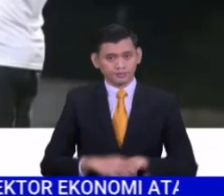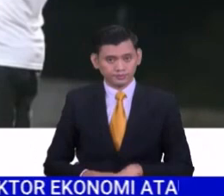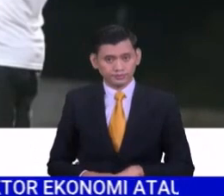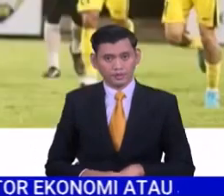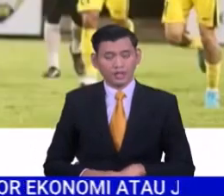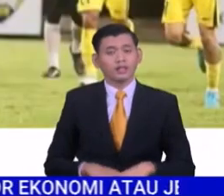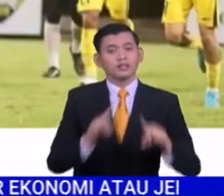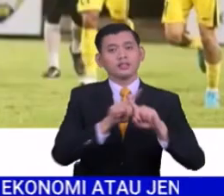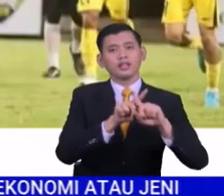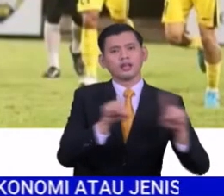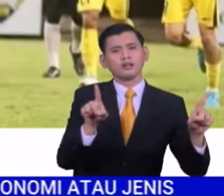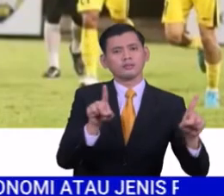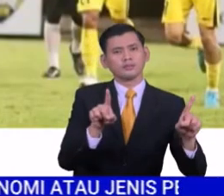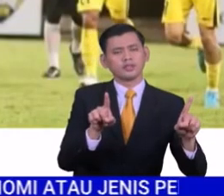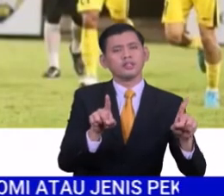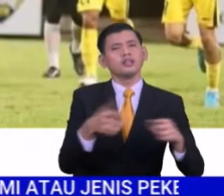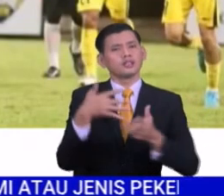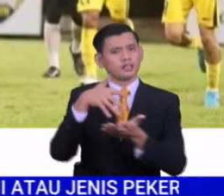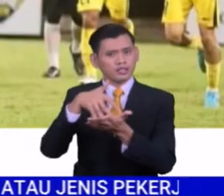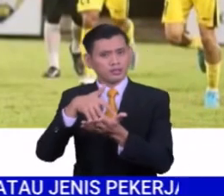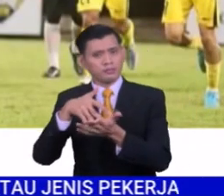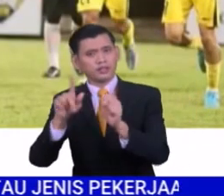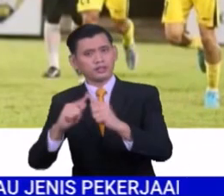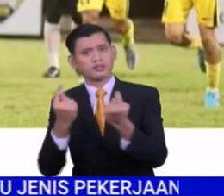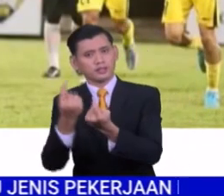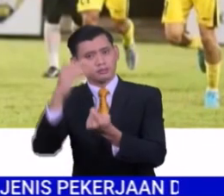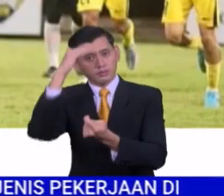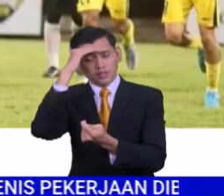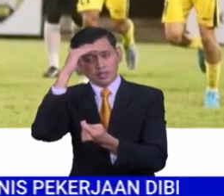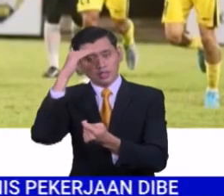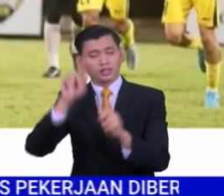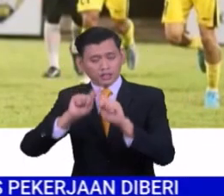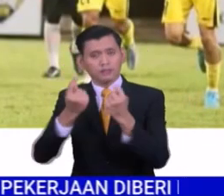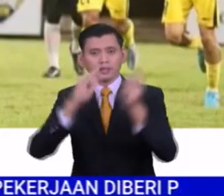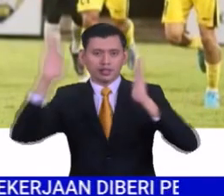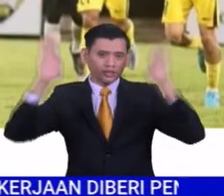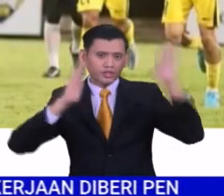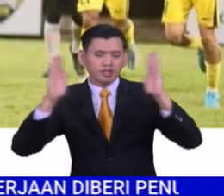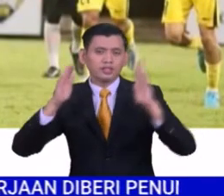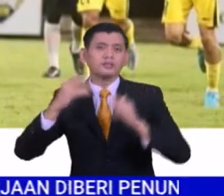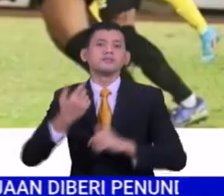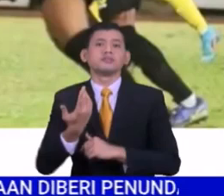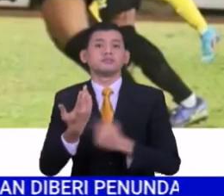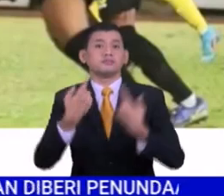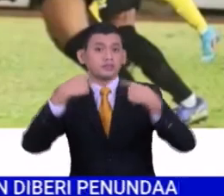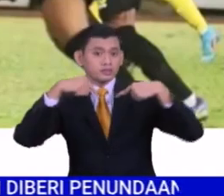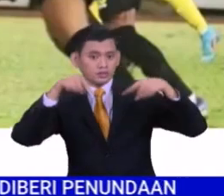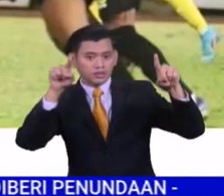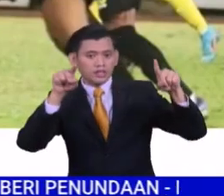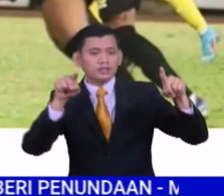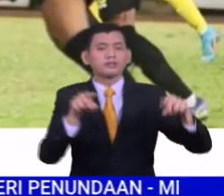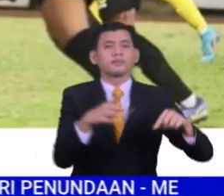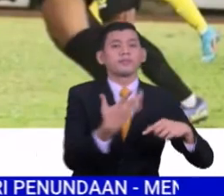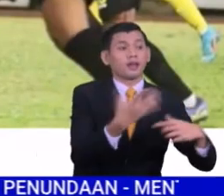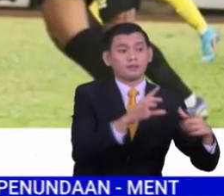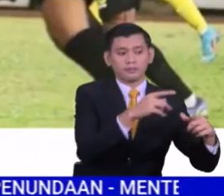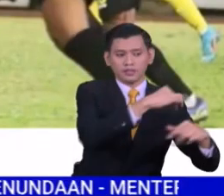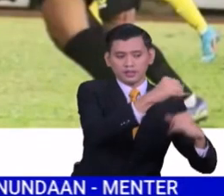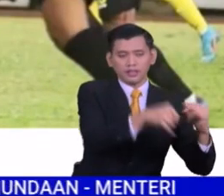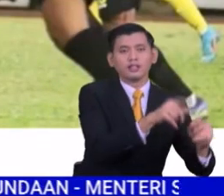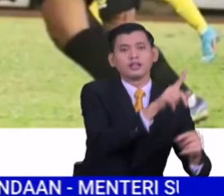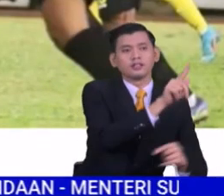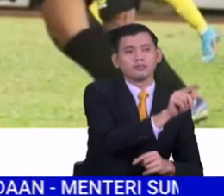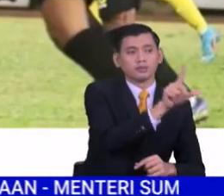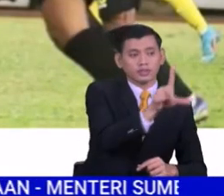kemudian. Namun kerapuhan benting skuad Harimau Muda itu terus mengundang padah apabila pelawat berjaya meledak gol kemenangan menerusi John